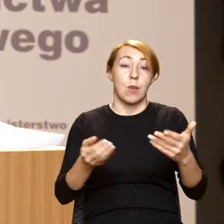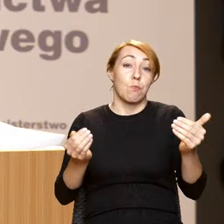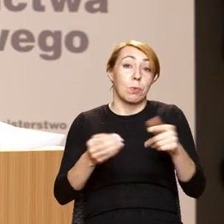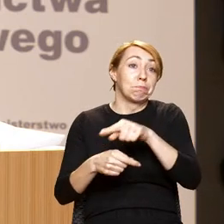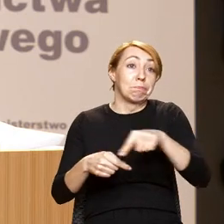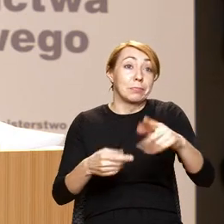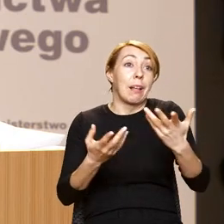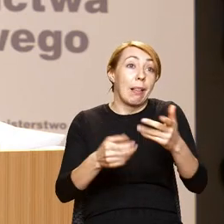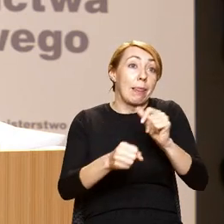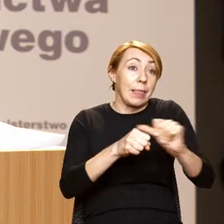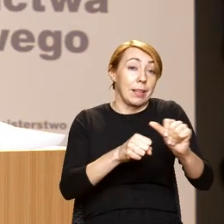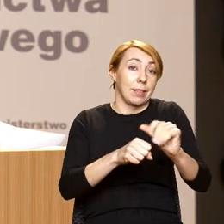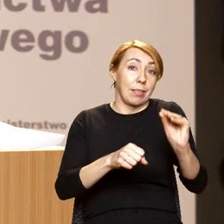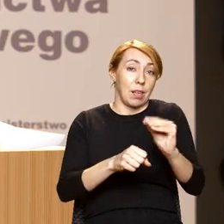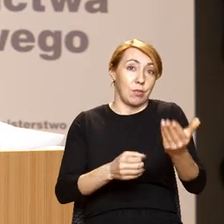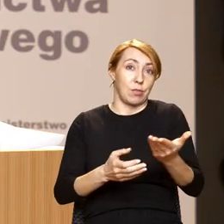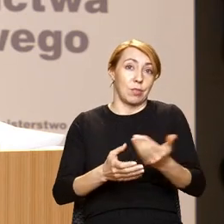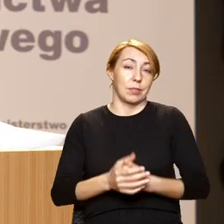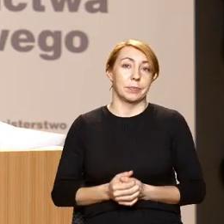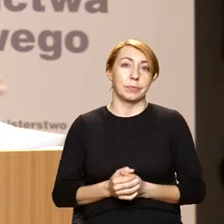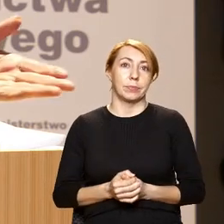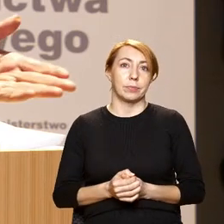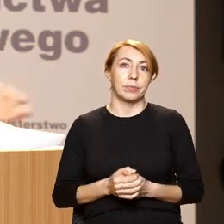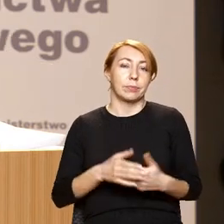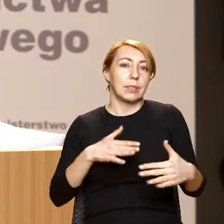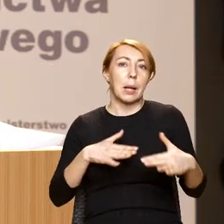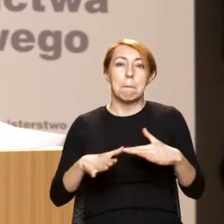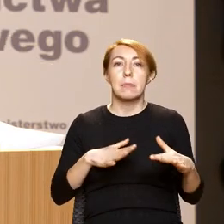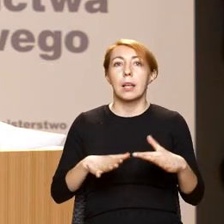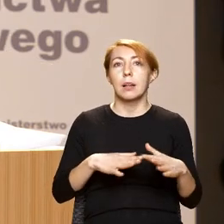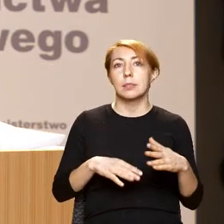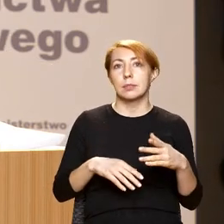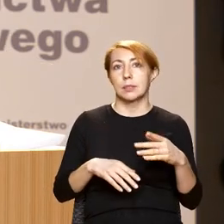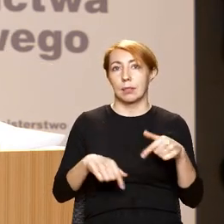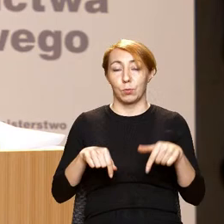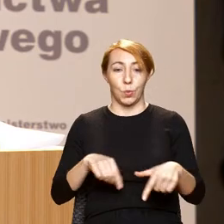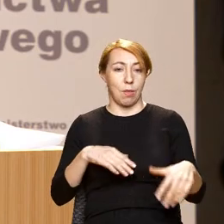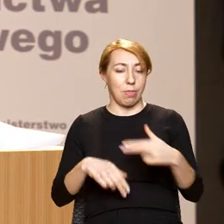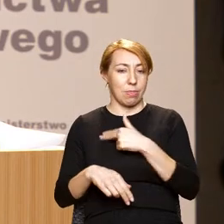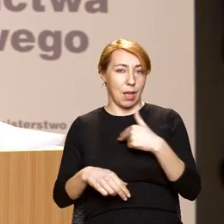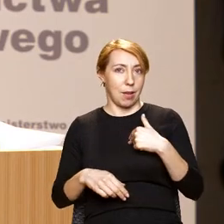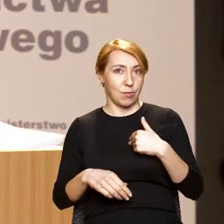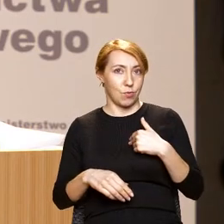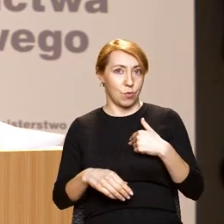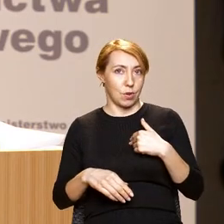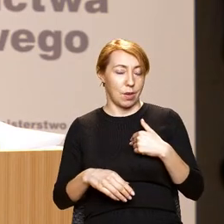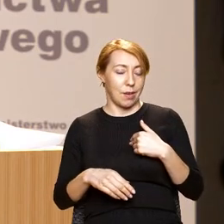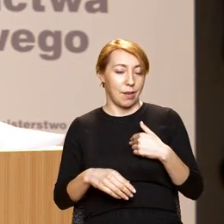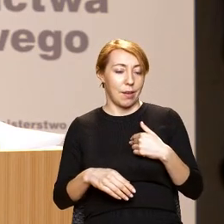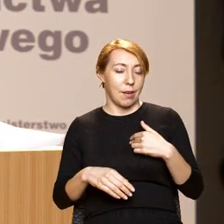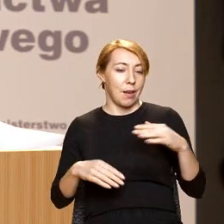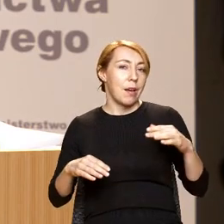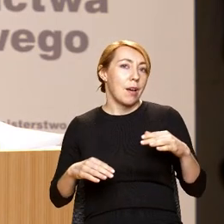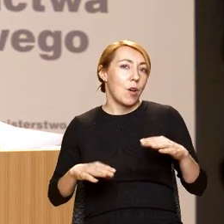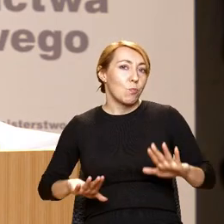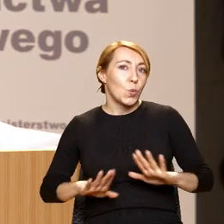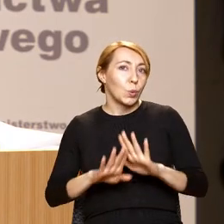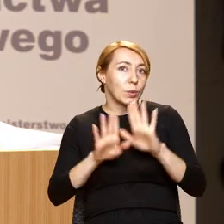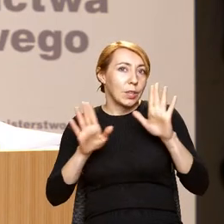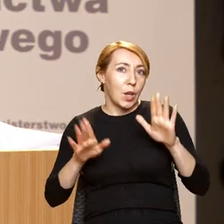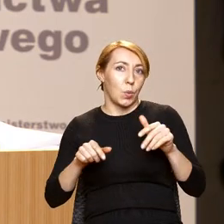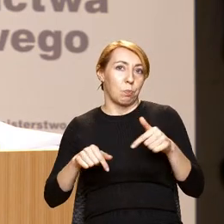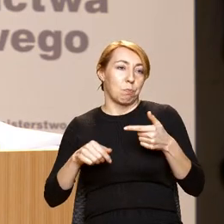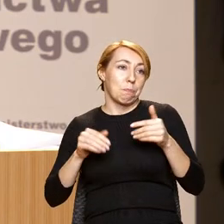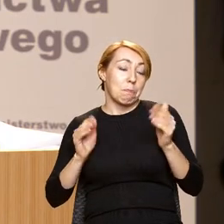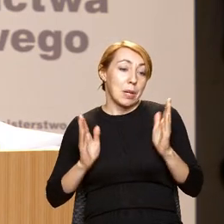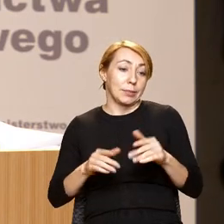ciągle gdzieś na nas czekają, a miejsce takie jak nasze muzeum może być właśnie taką przystanią